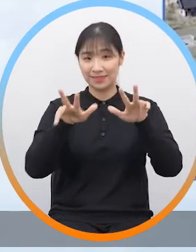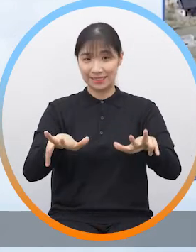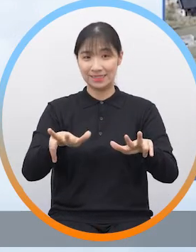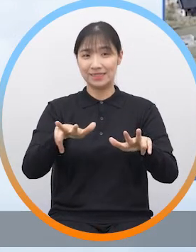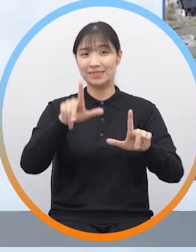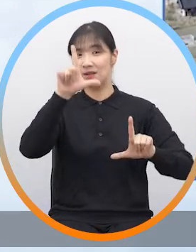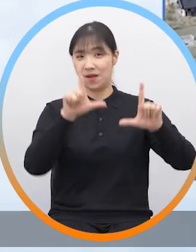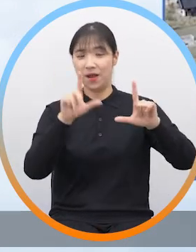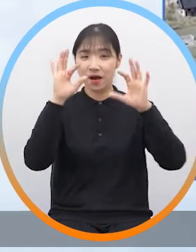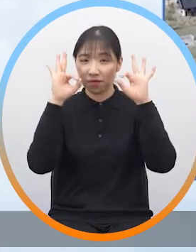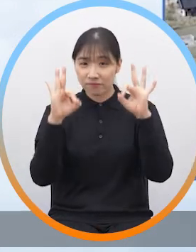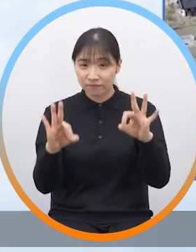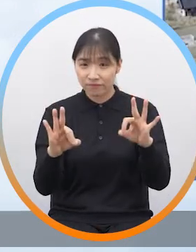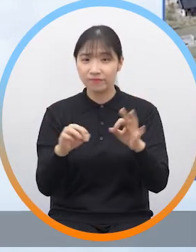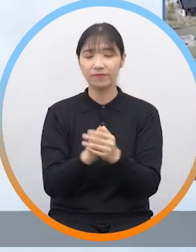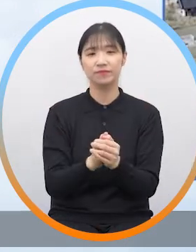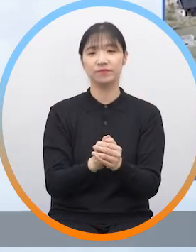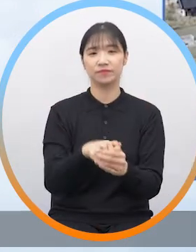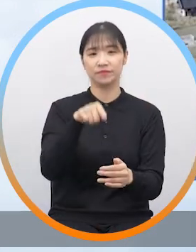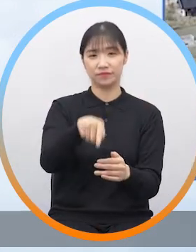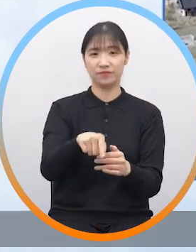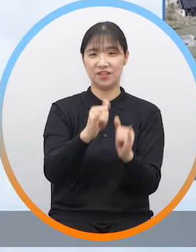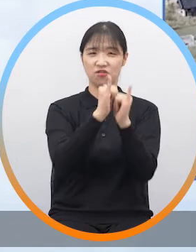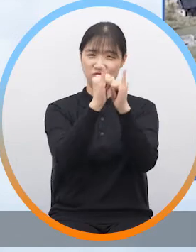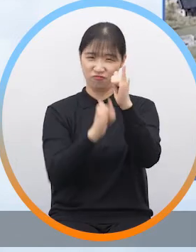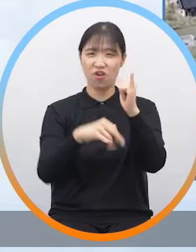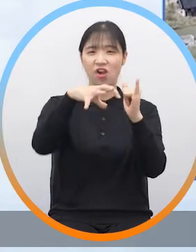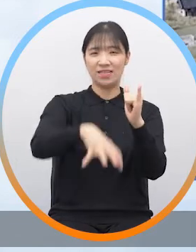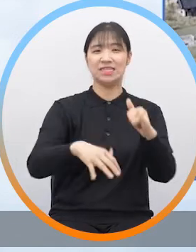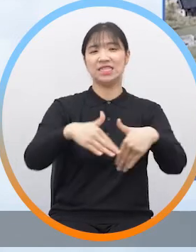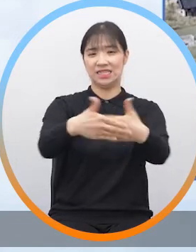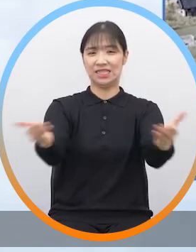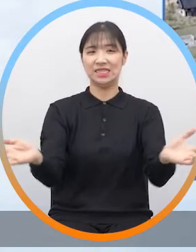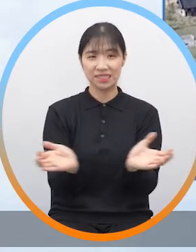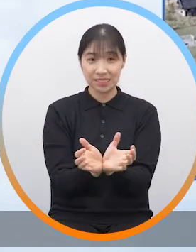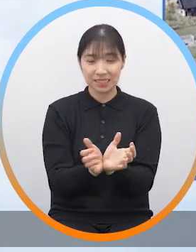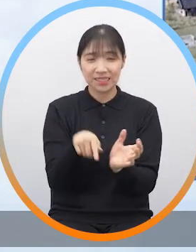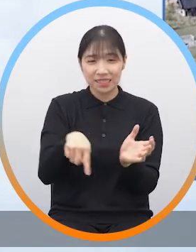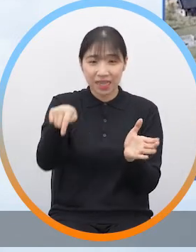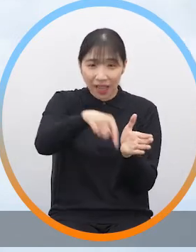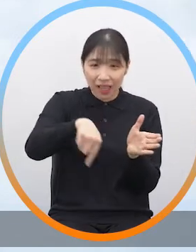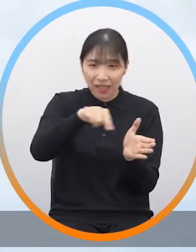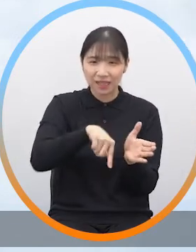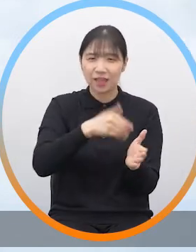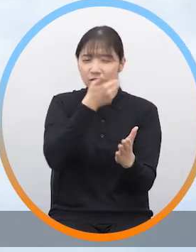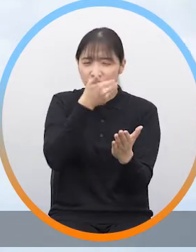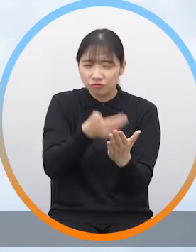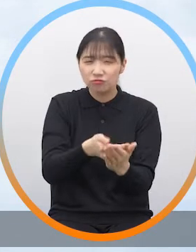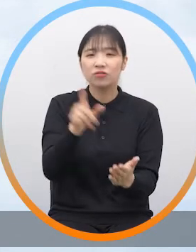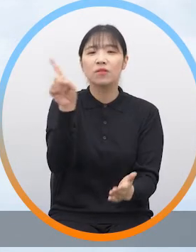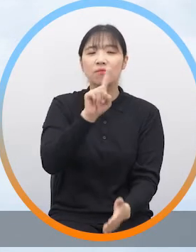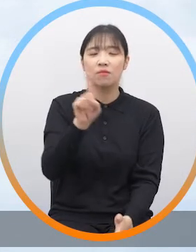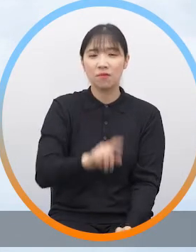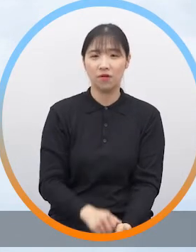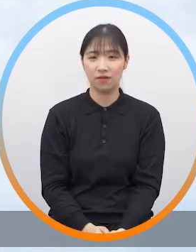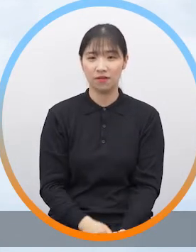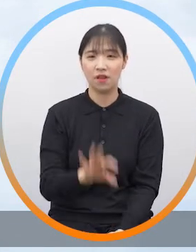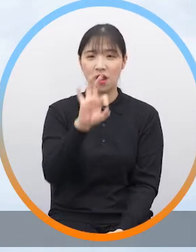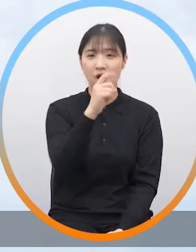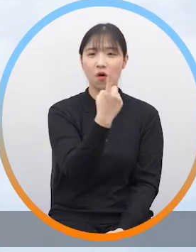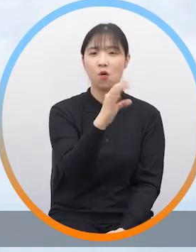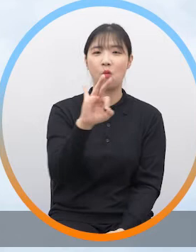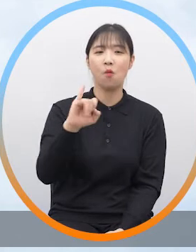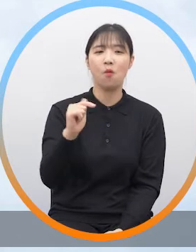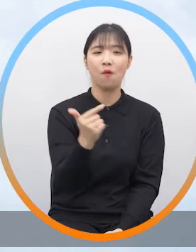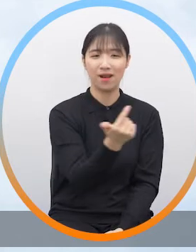화면을 보면은 현재 왕인 박사 유적지 전체인데요. 그 가운데에서도 중요한 부분이 왕인